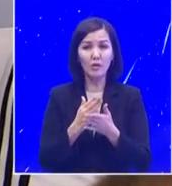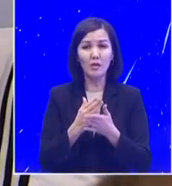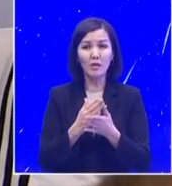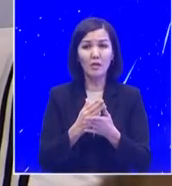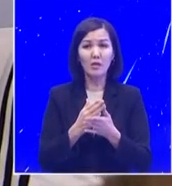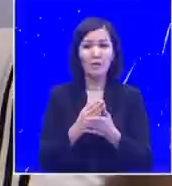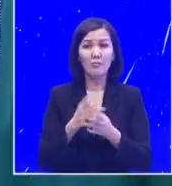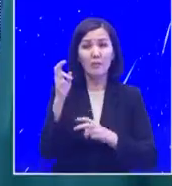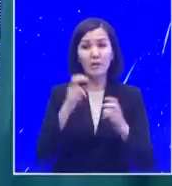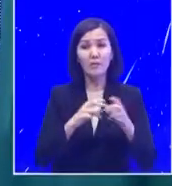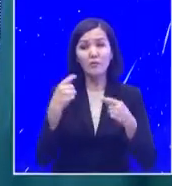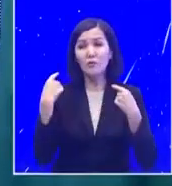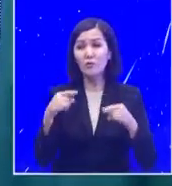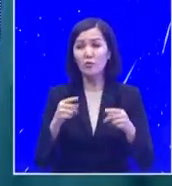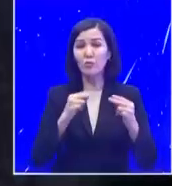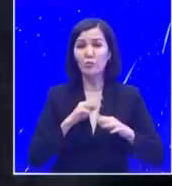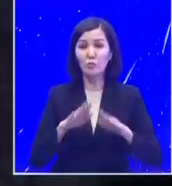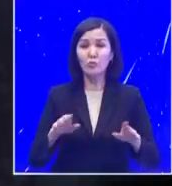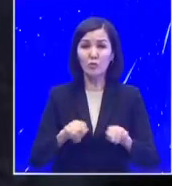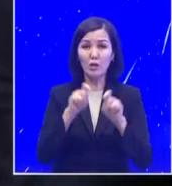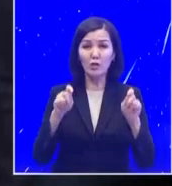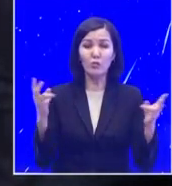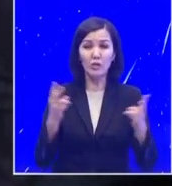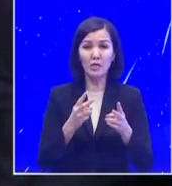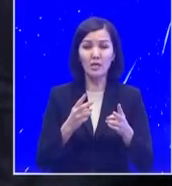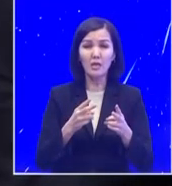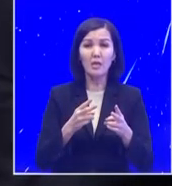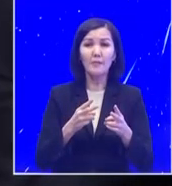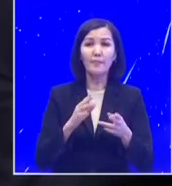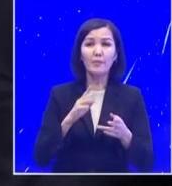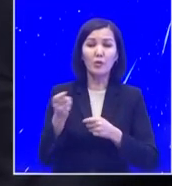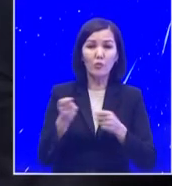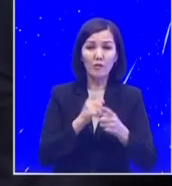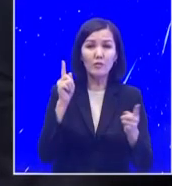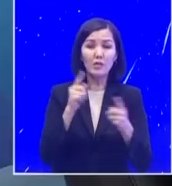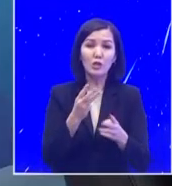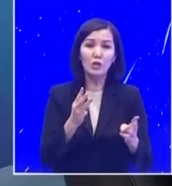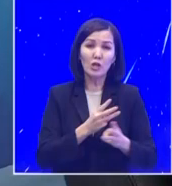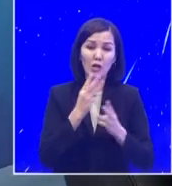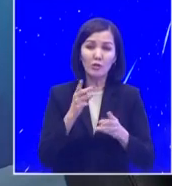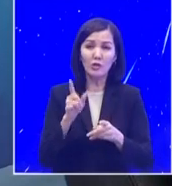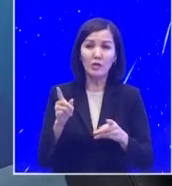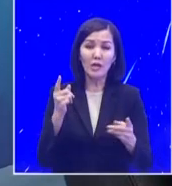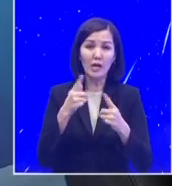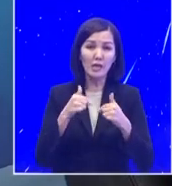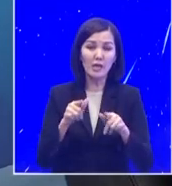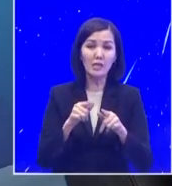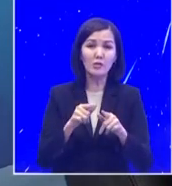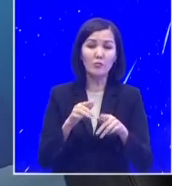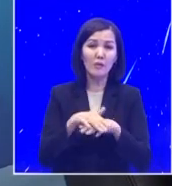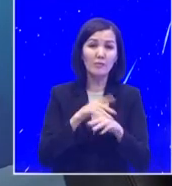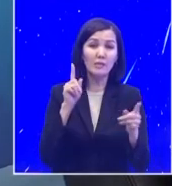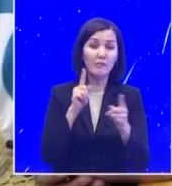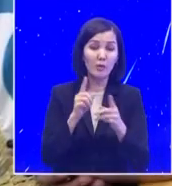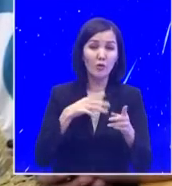Но производство надо, жумсорм буду говорить. Желающим встретиться с руководством области и города лично был организован общественный